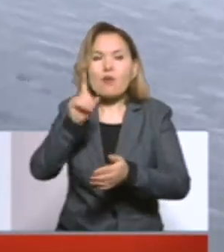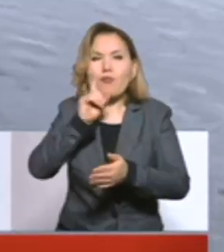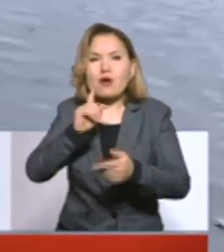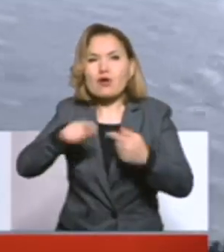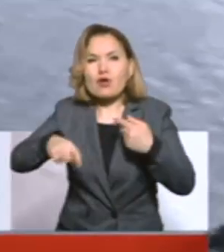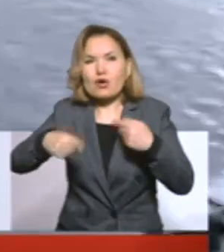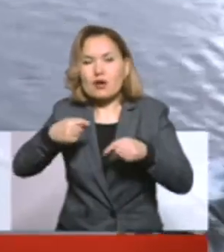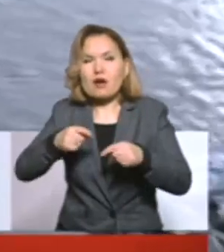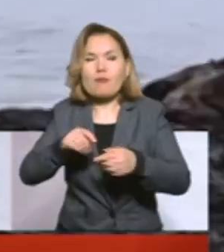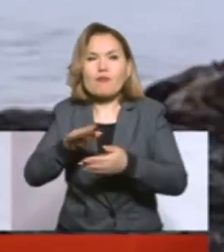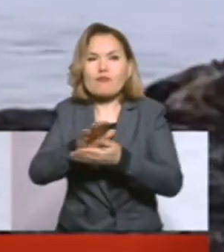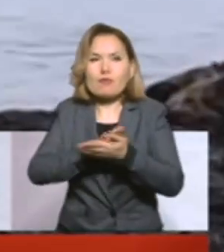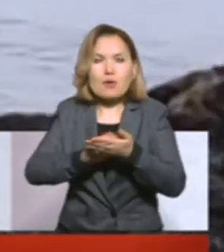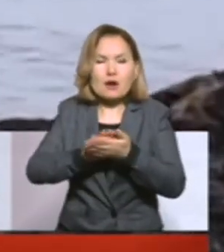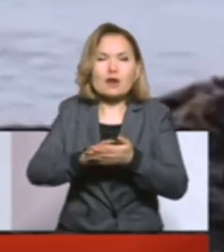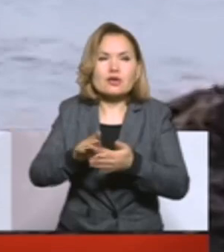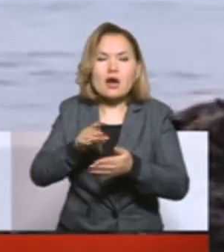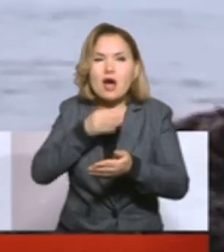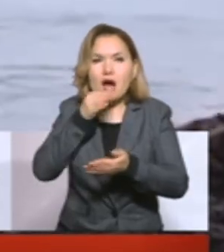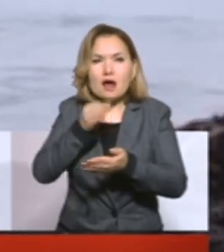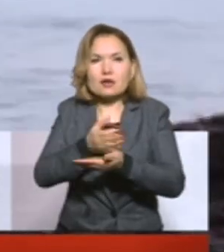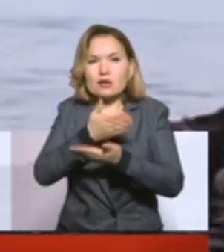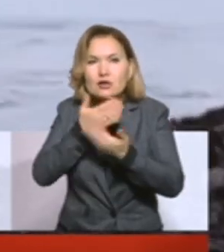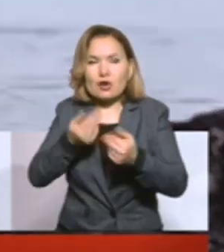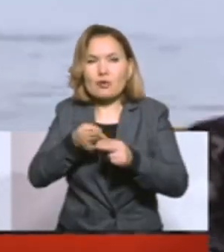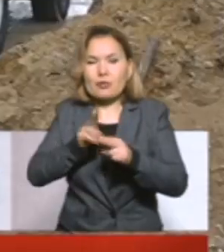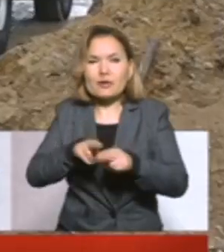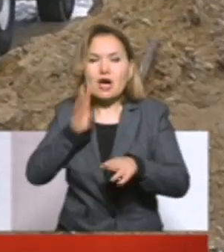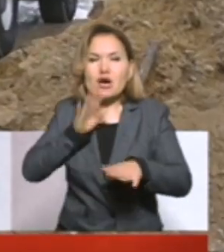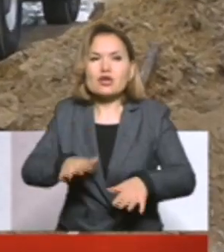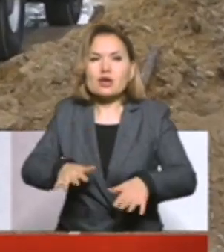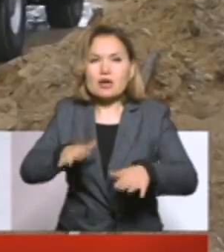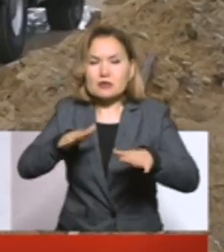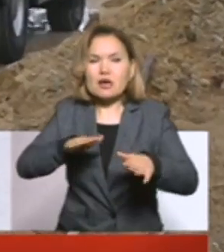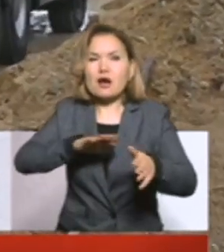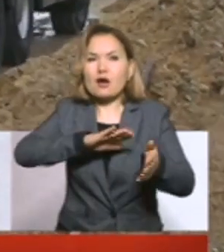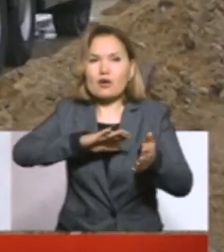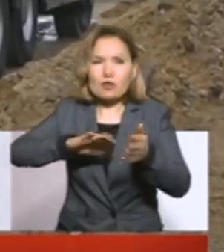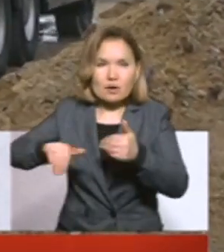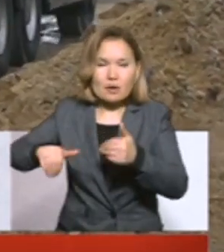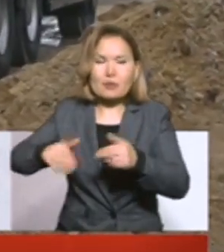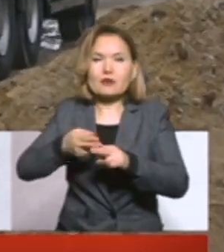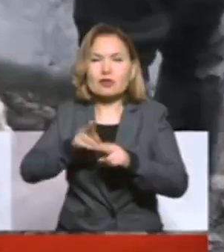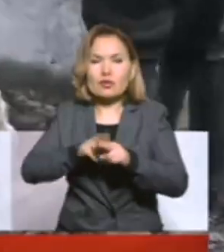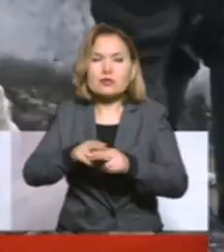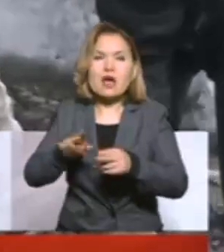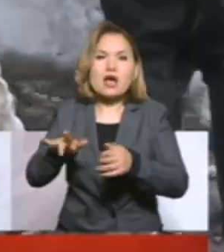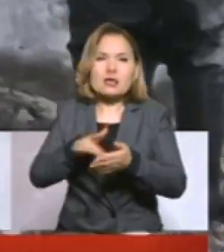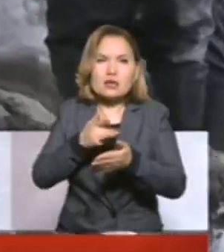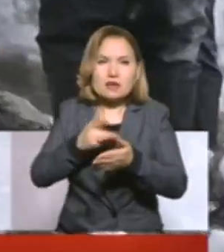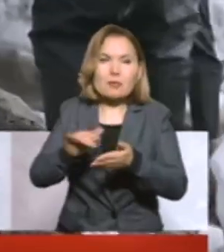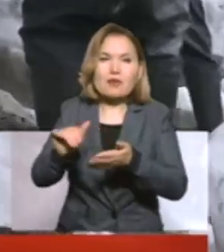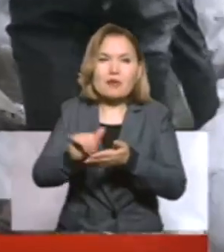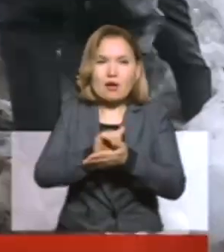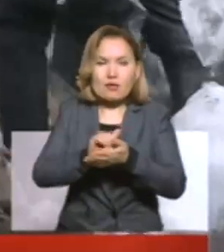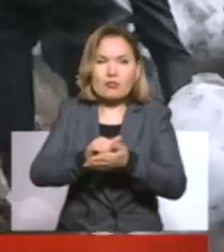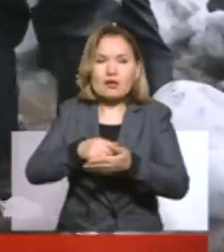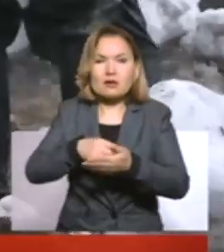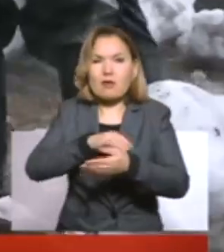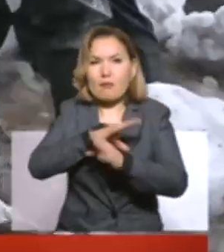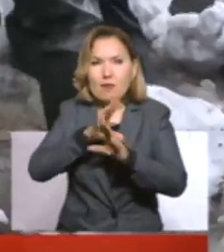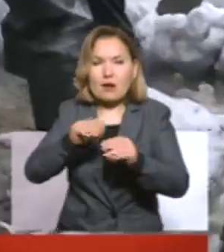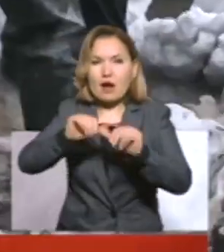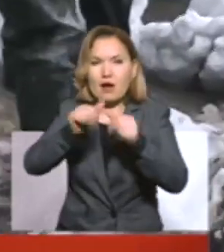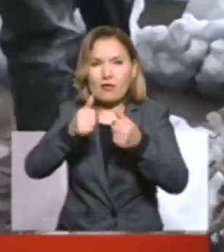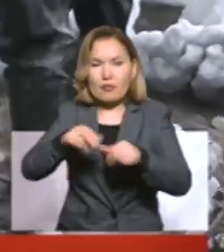мал шығын болғаны жайлы мәлімет жоқ. Мұның бәрі тасқынның беті қайтқасын есептеледі. Дәуренбек Әбдібек, Қыдырәлі Ахметбек, Қазақстан ұлттық